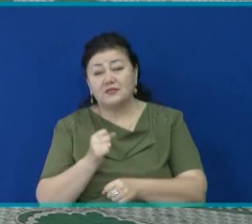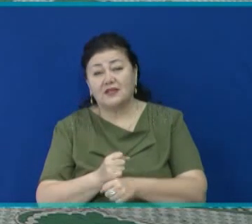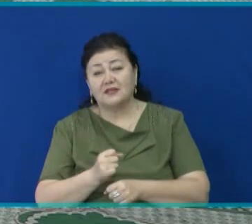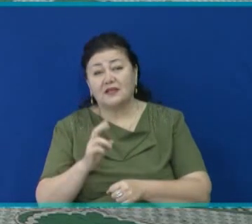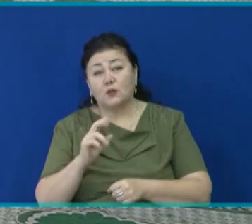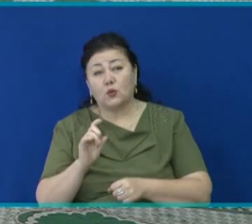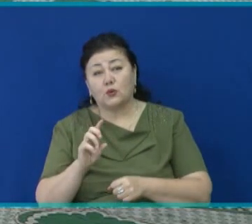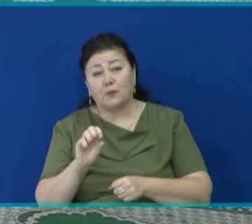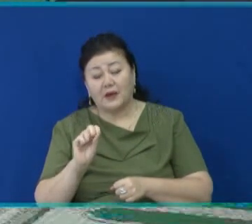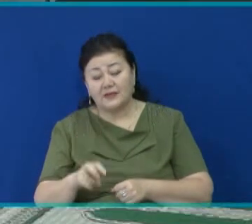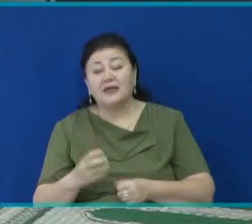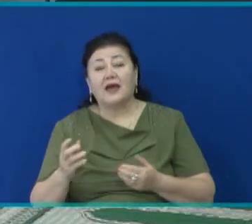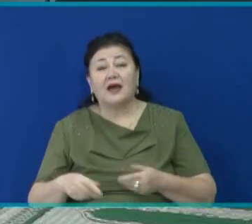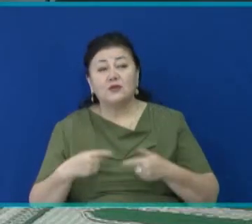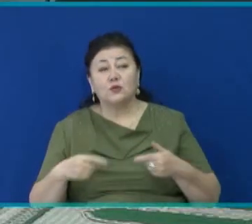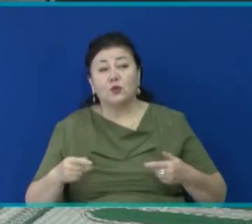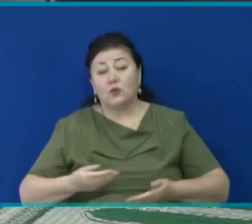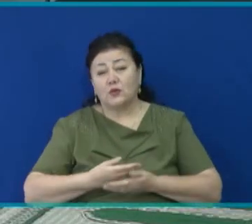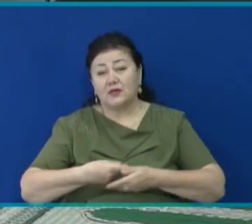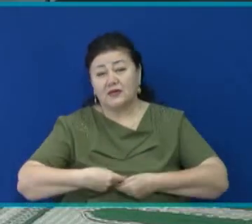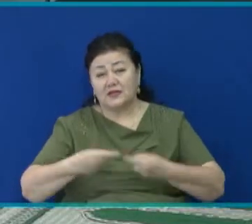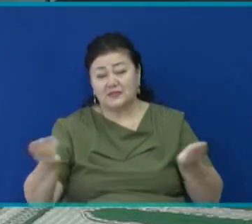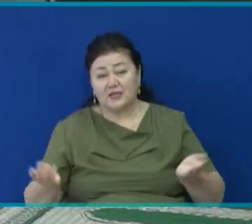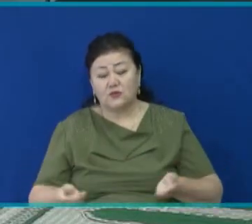и нуждающимися семьями.